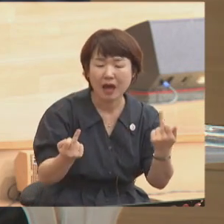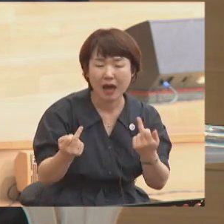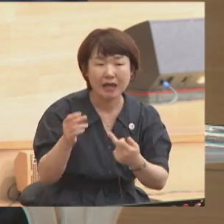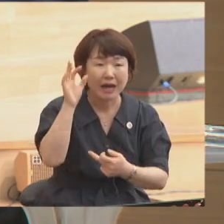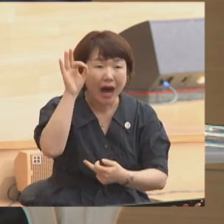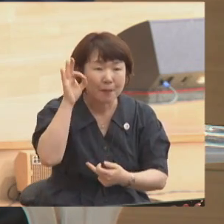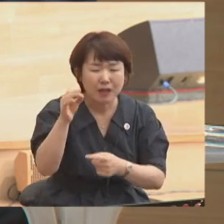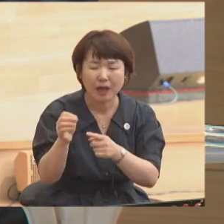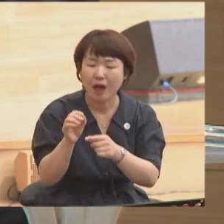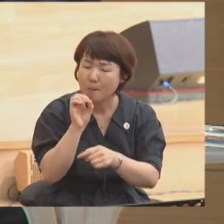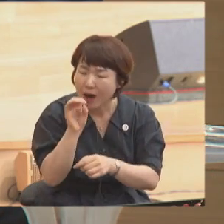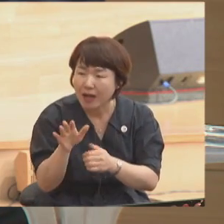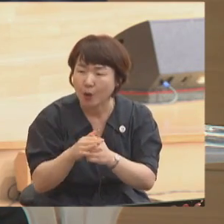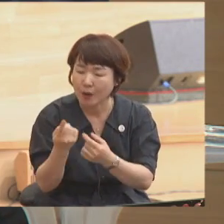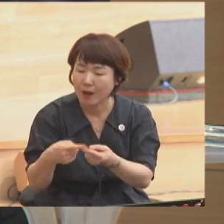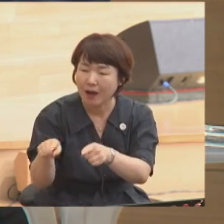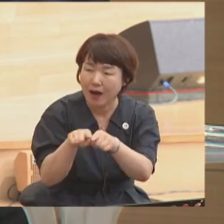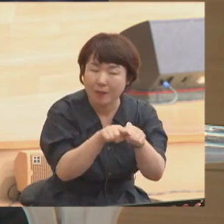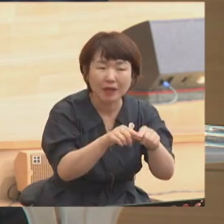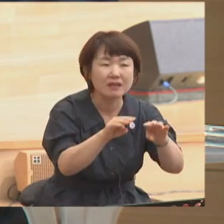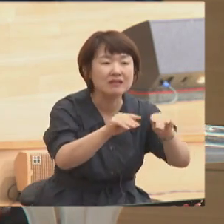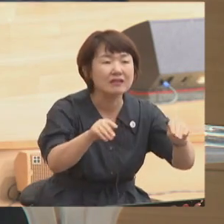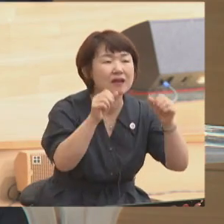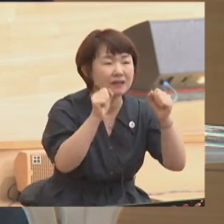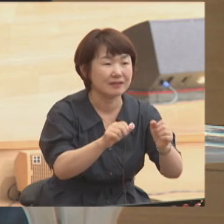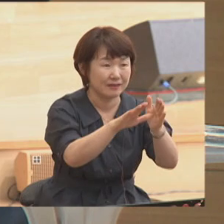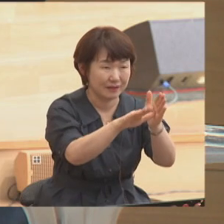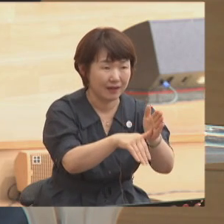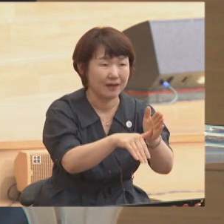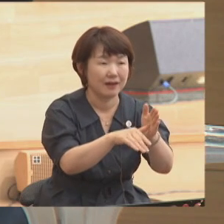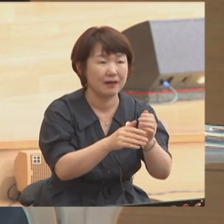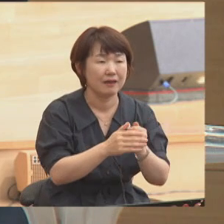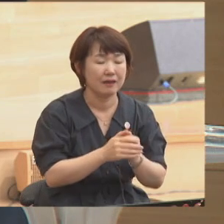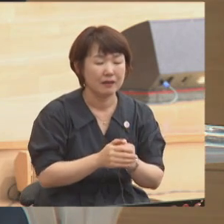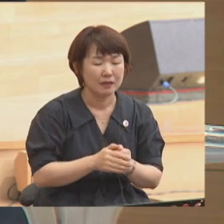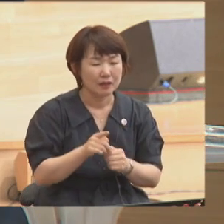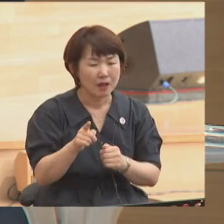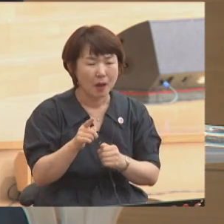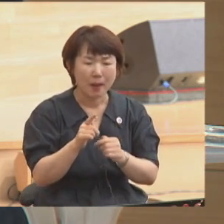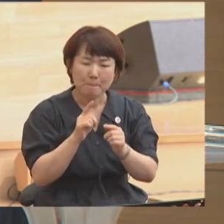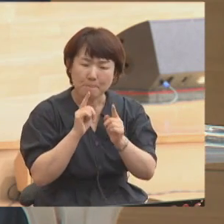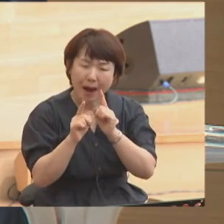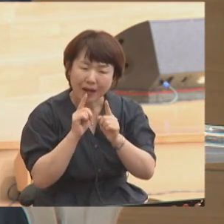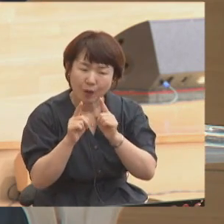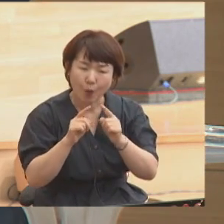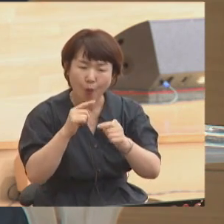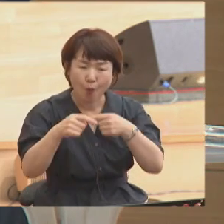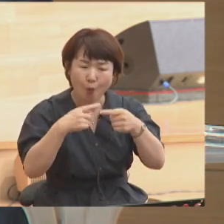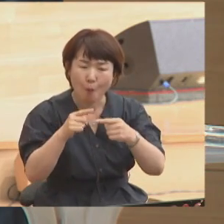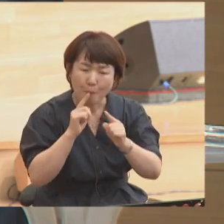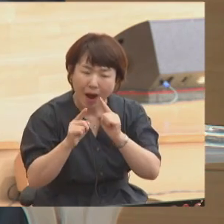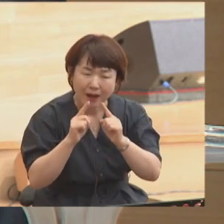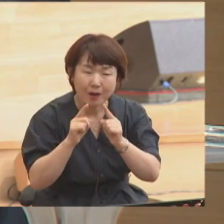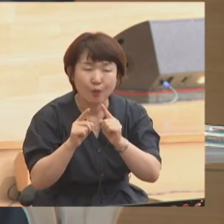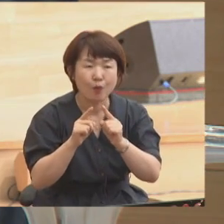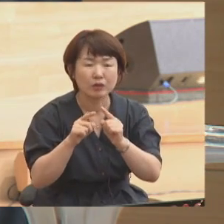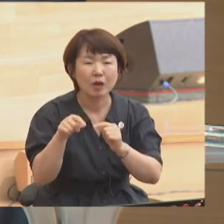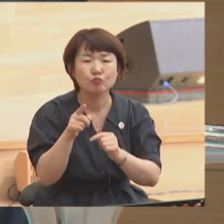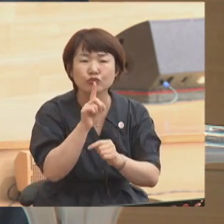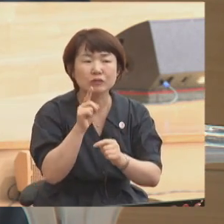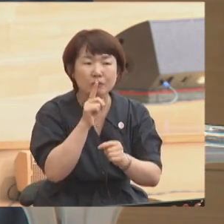아벨에게 말하고 그들이 들에 있을 때. 여기 보면 말하고 라고 말하는데 이 말했다는 게 뭘